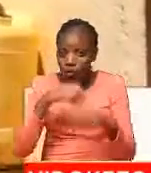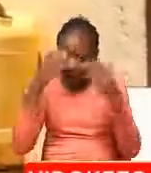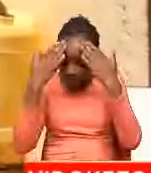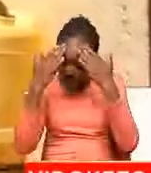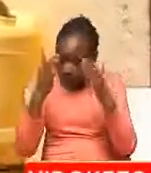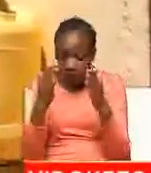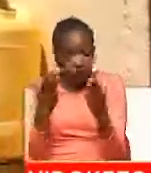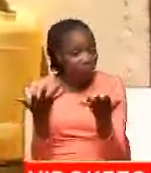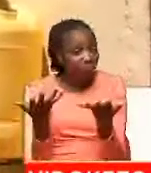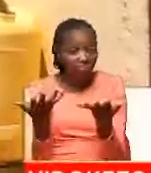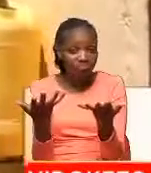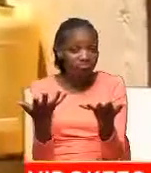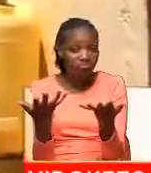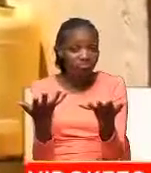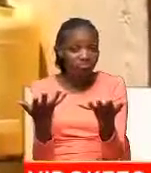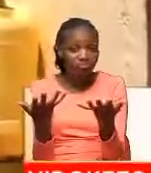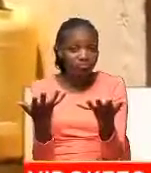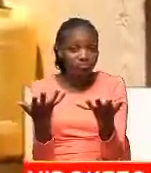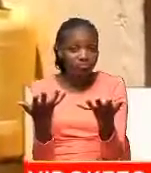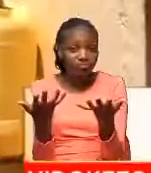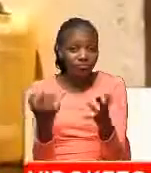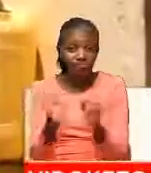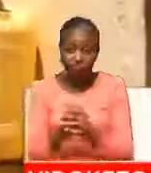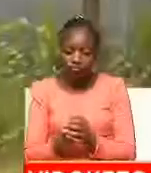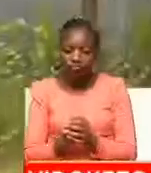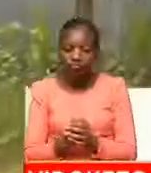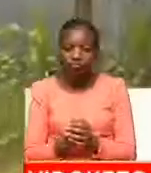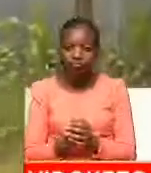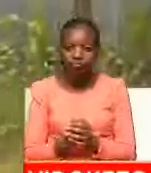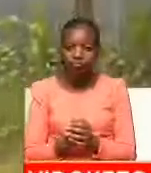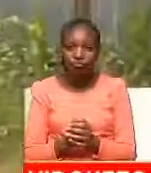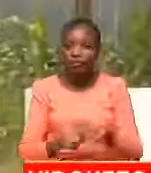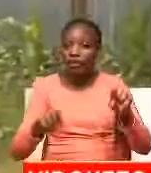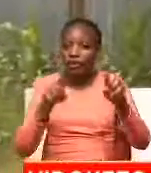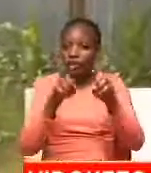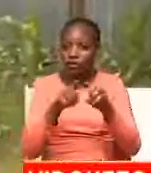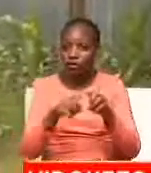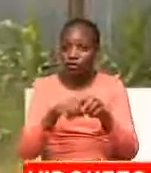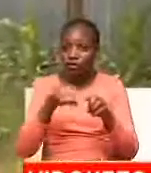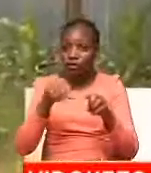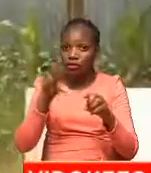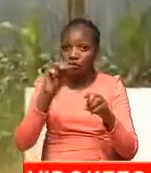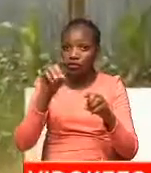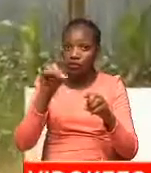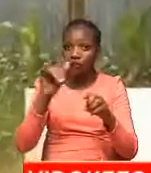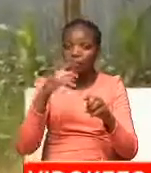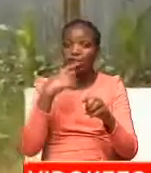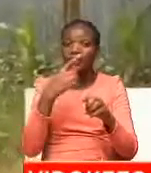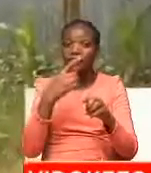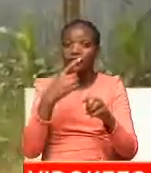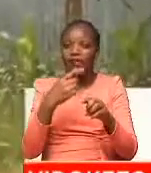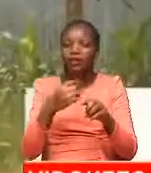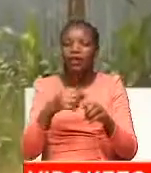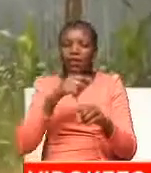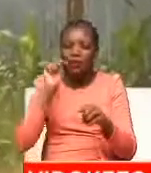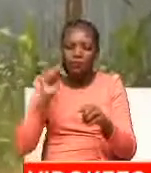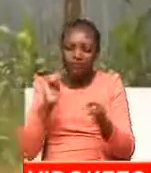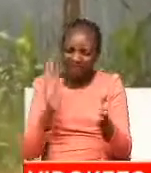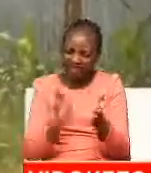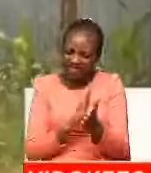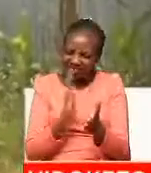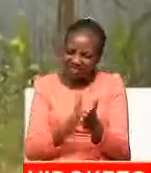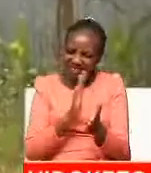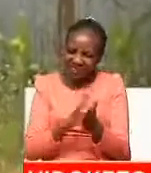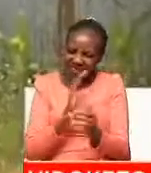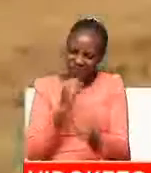kwamba hawana maradhi ya corona COVID-19. Kulingana na Omanyi, hili jambo linahitaji hatua ya dharura na Wachina hawa kuwekwa